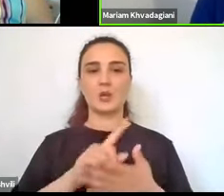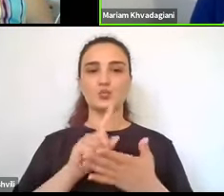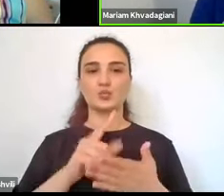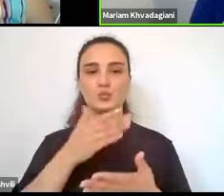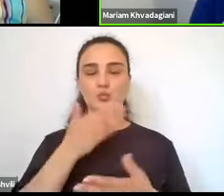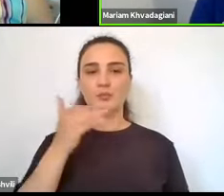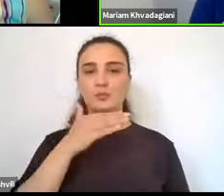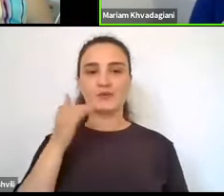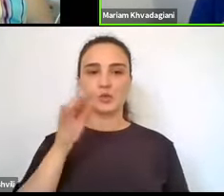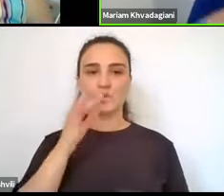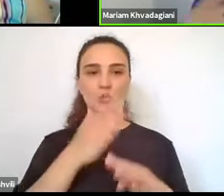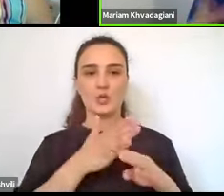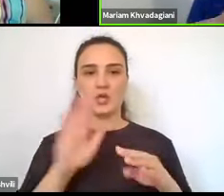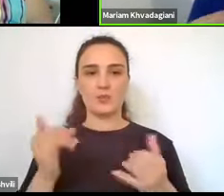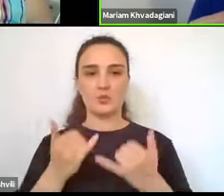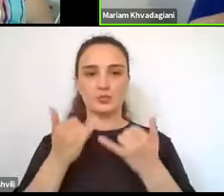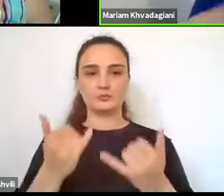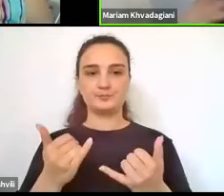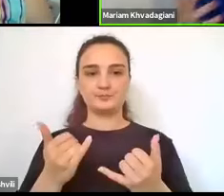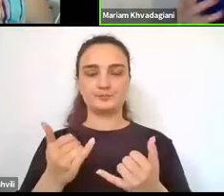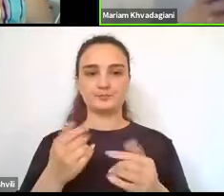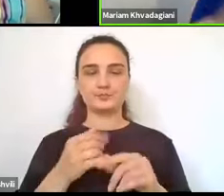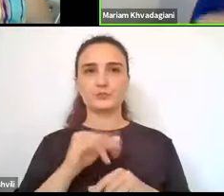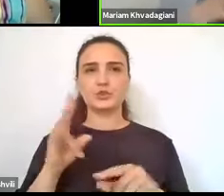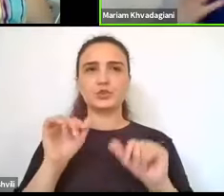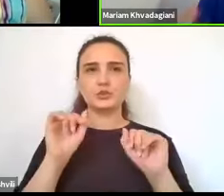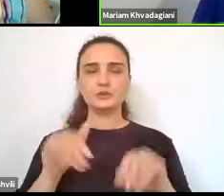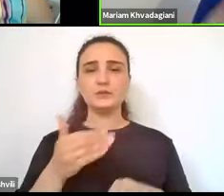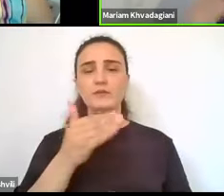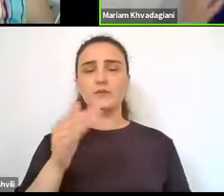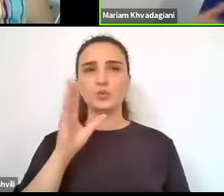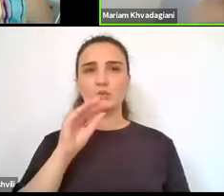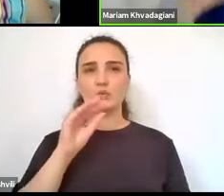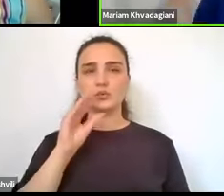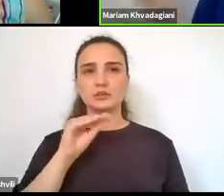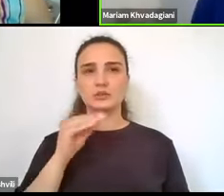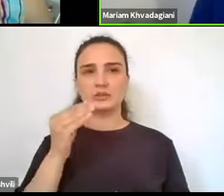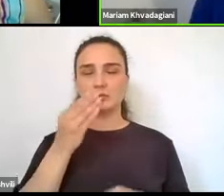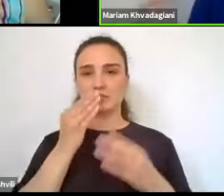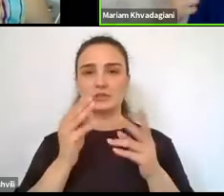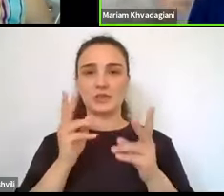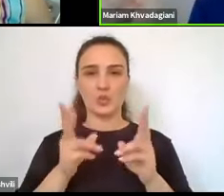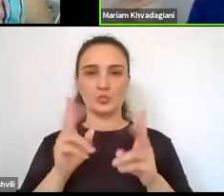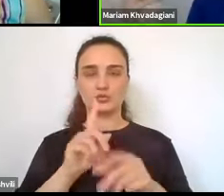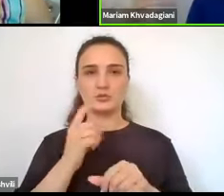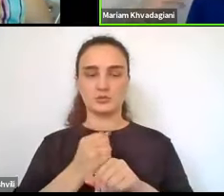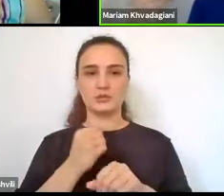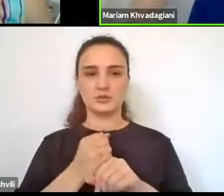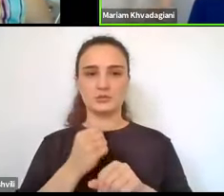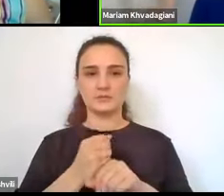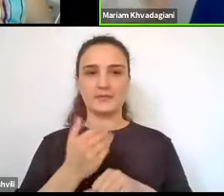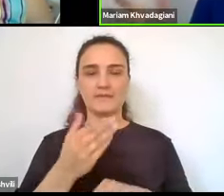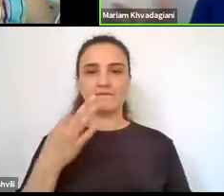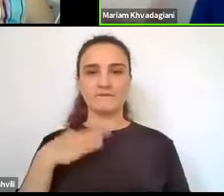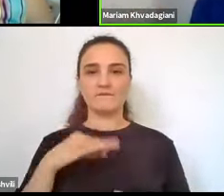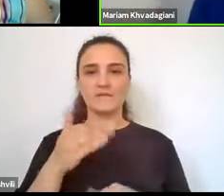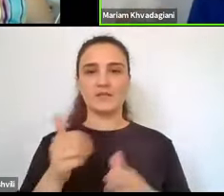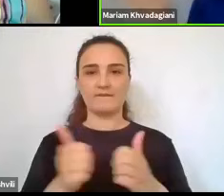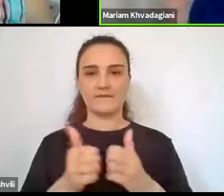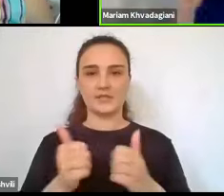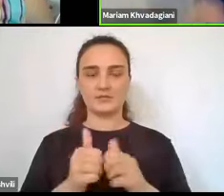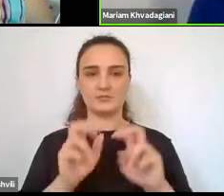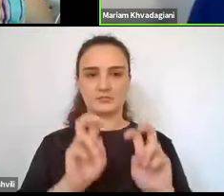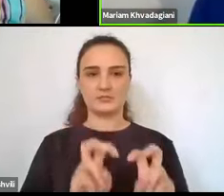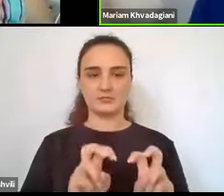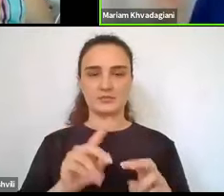ბევრი დრო გამოყოთ. ან შეგიძლიათ თქვენ როდესაც სამზარეულოში რაღაცას აკეთებთ, თქვენი შვილიც გვერდით მოისვათ